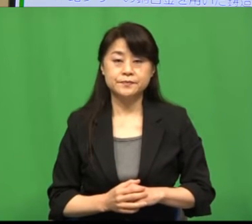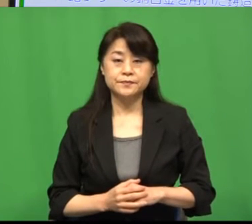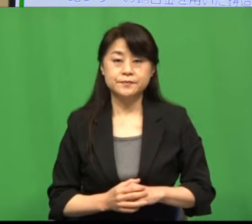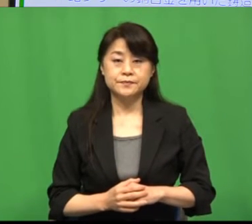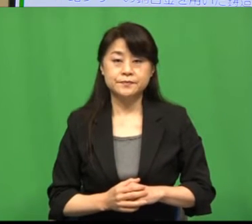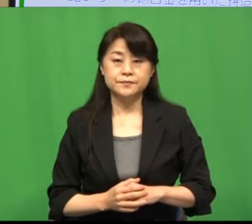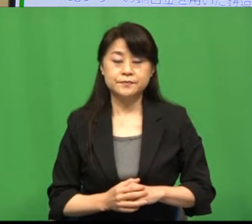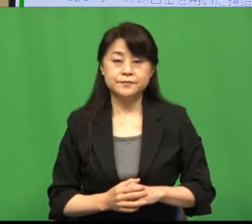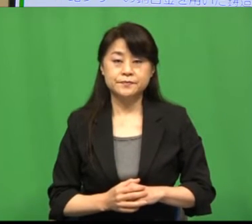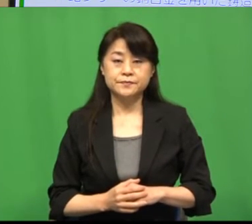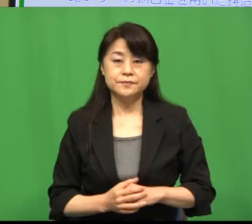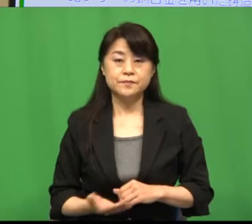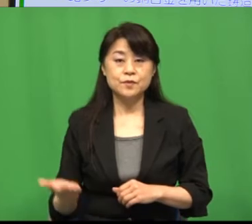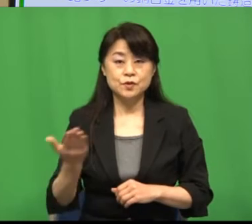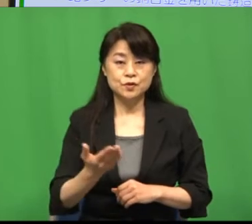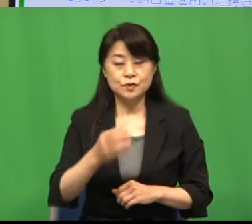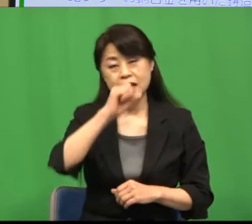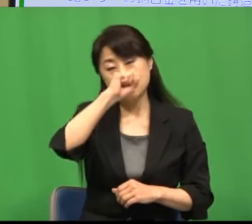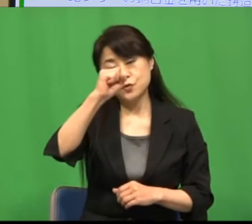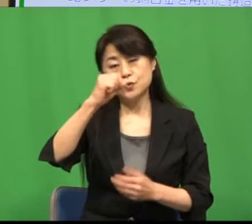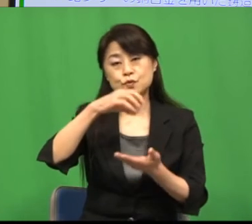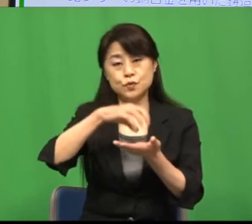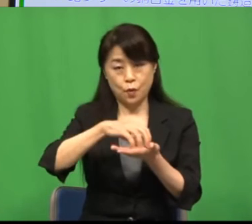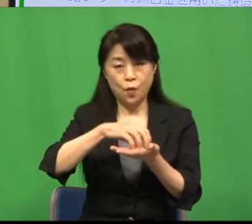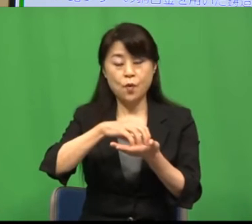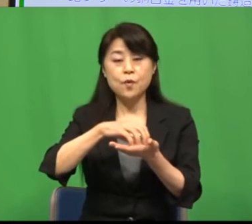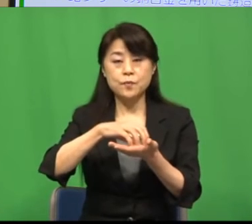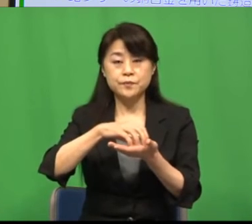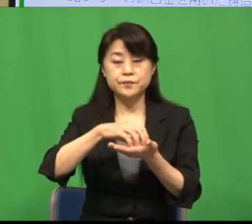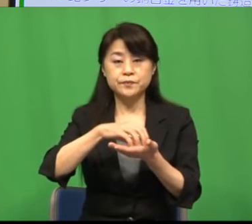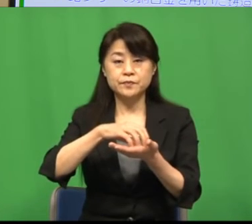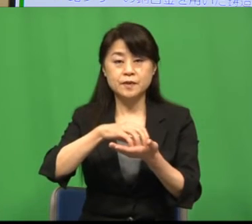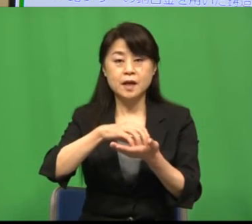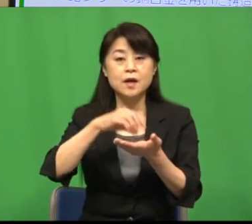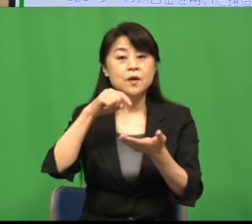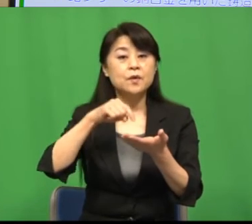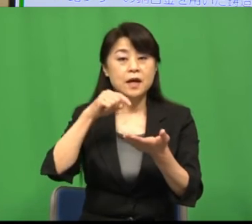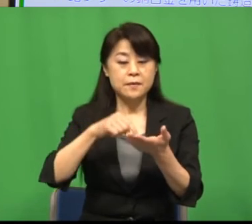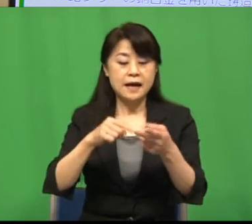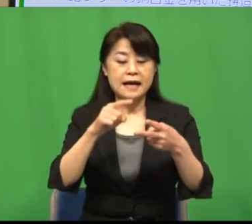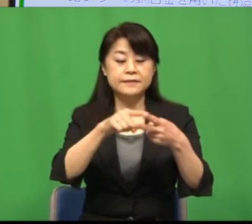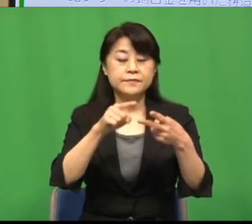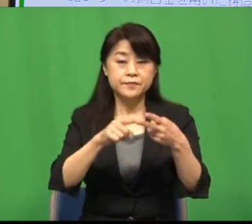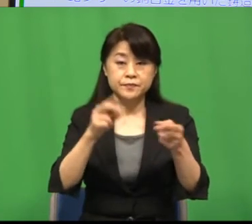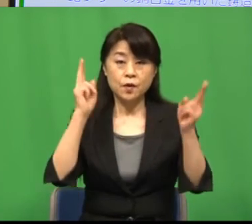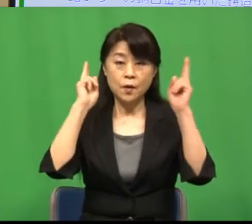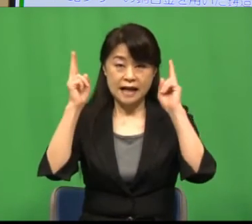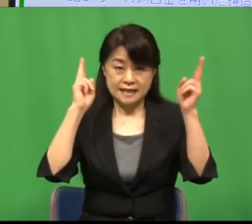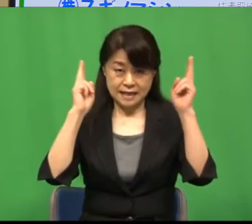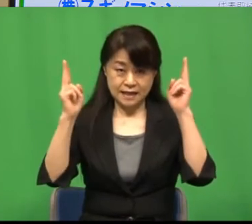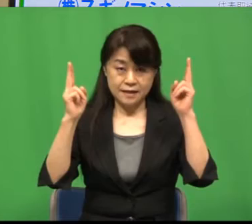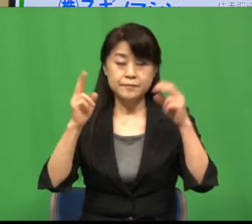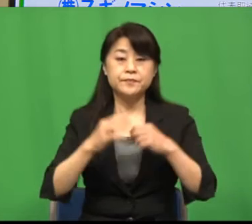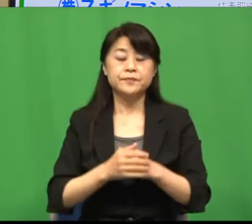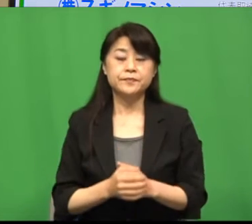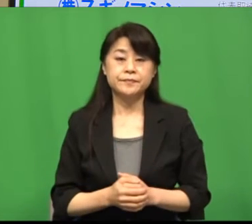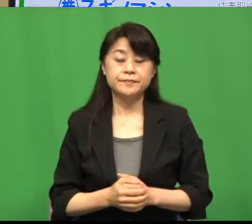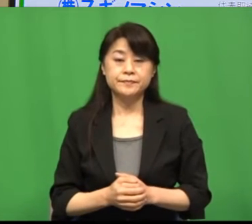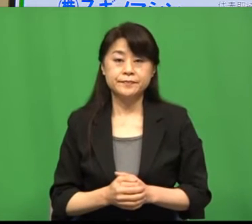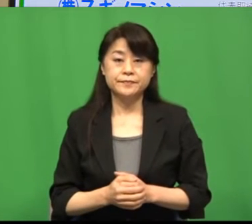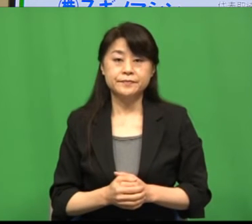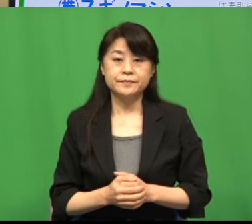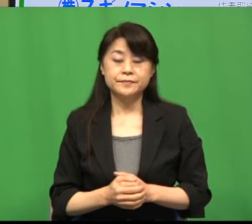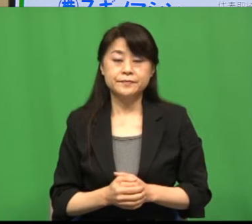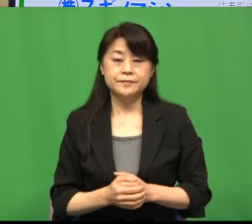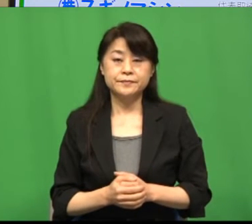続いては優秀賞です。優秀賞は2社の受賞となります。次の資料をご覧